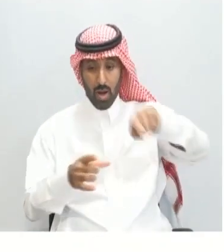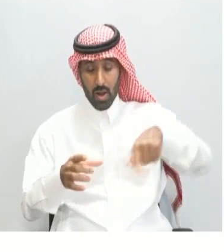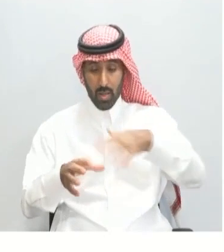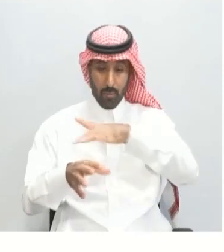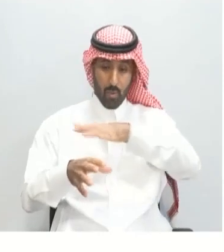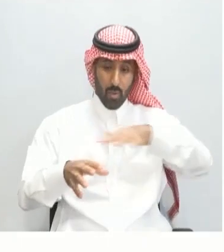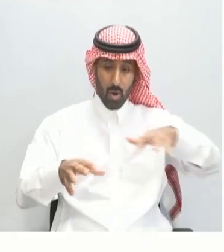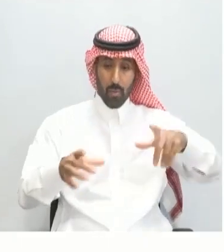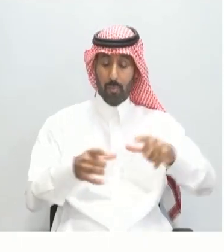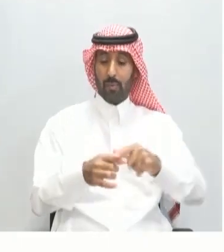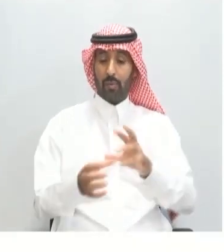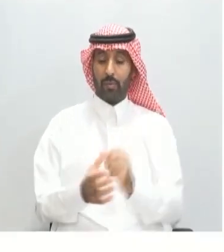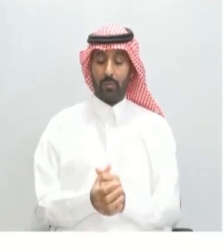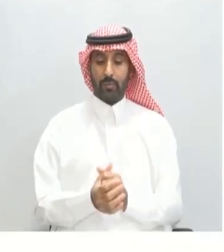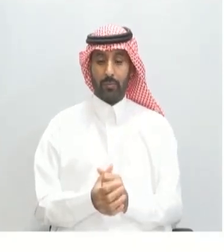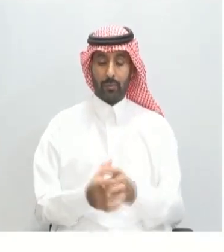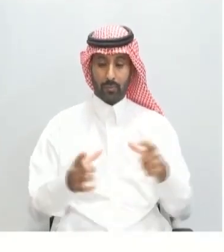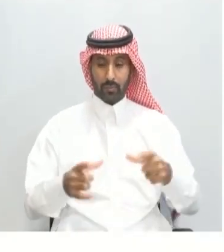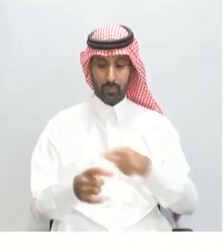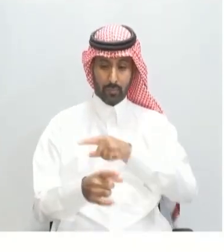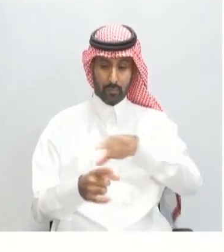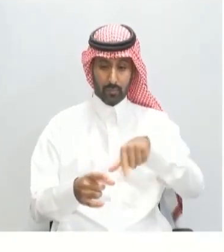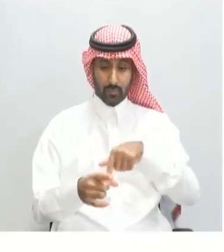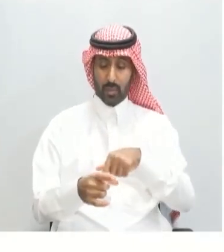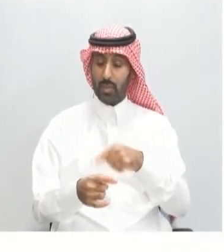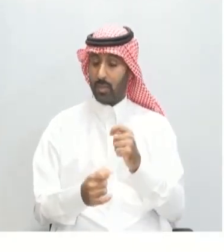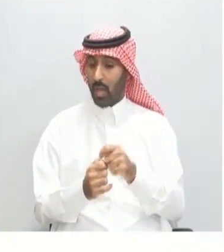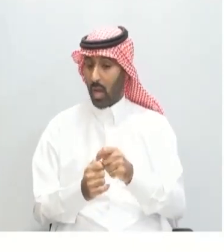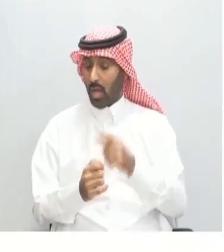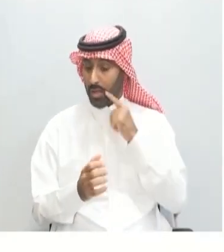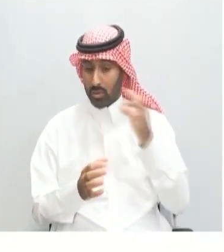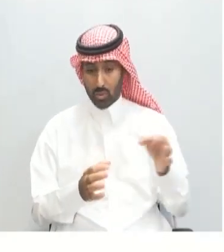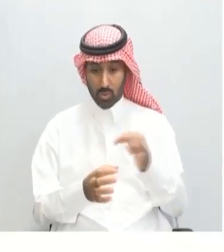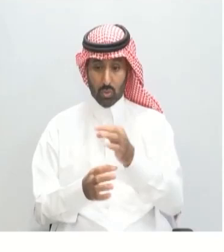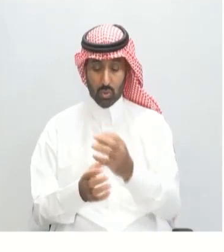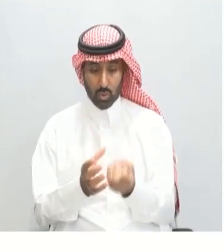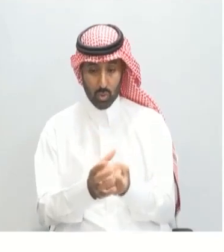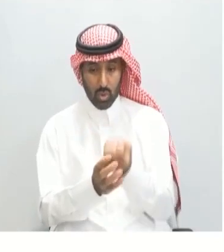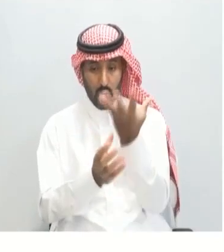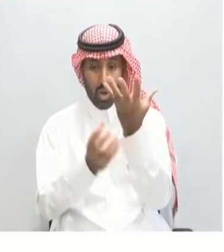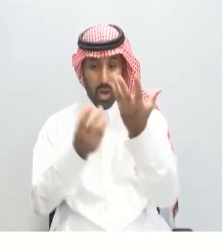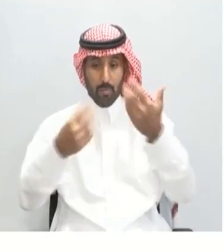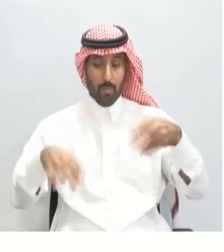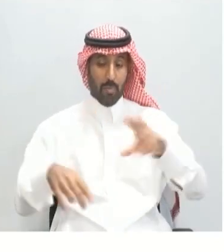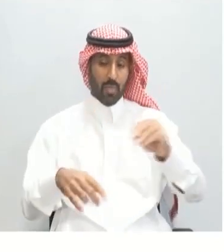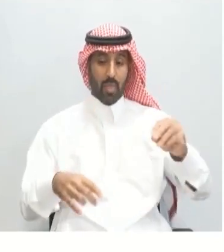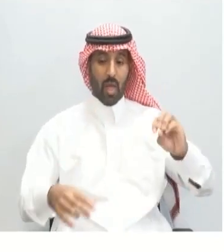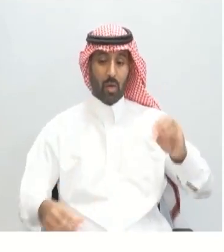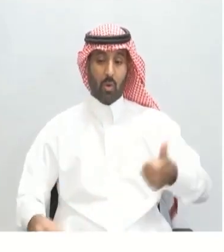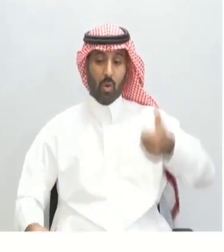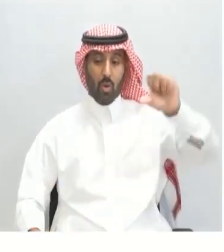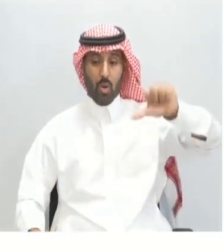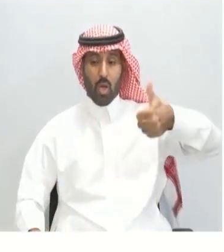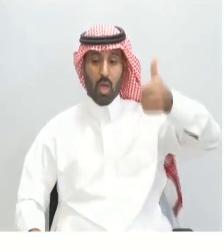في ايطاليا ايضا تكوين الجزر البركانيه كجزر هاواي في